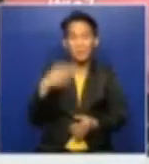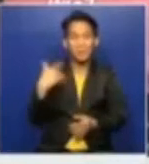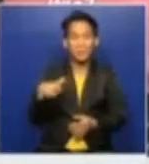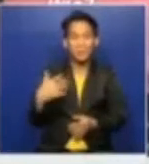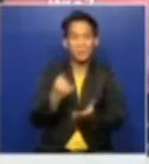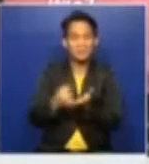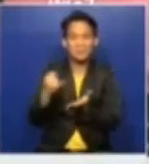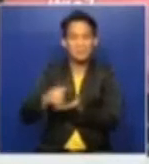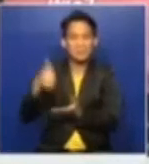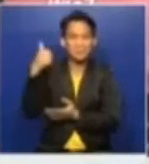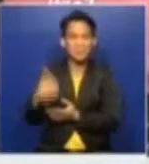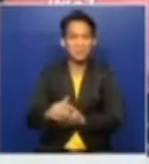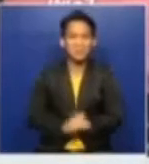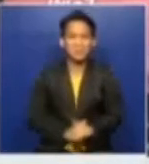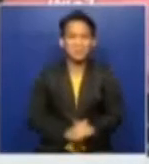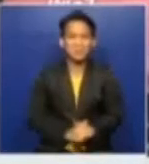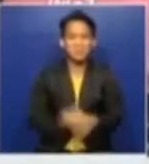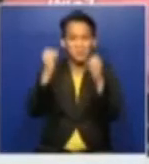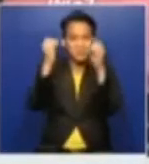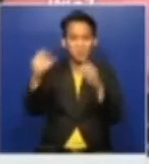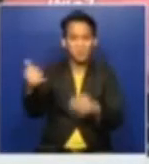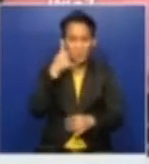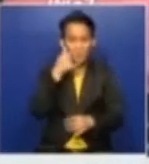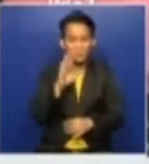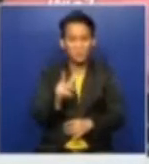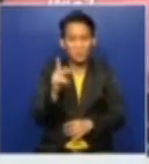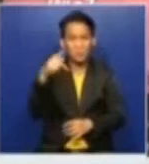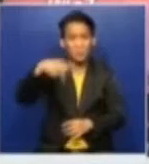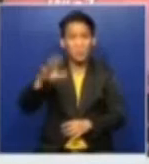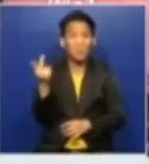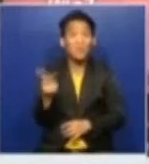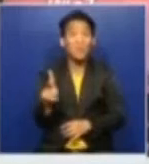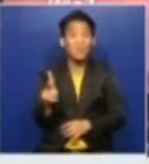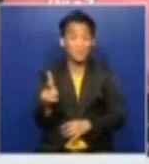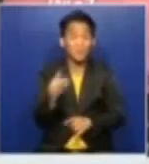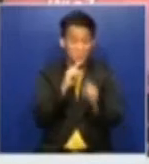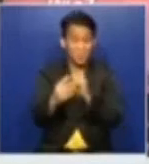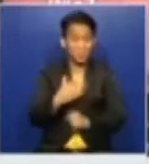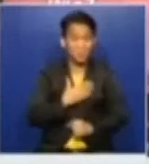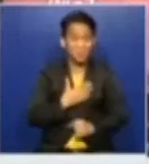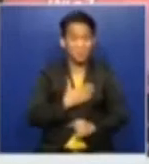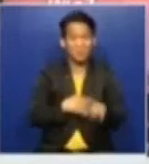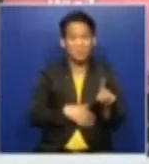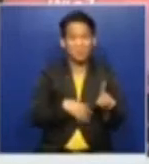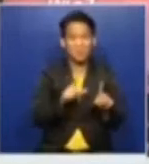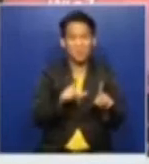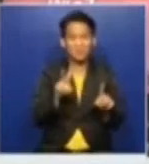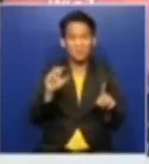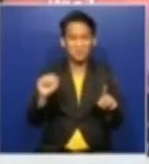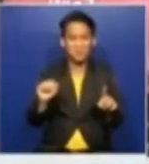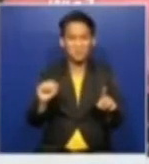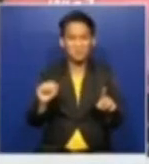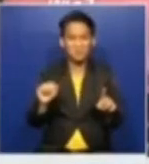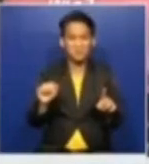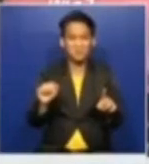บอกว่าหนูกู้คบค.ล้าน200,000ปรากฏว่าส่งมา10ปีดอกเงินต้นลดไ